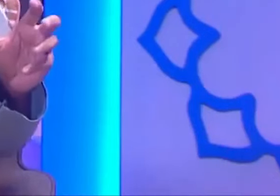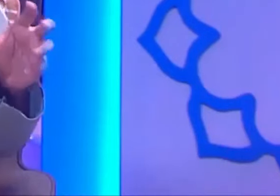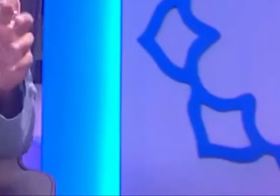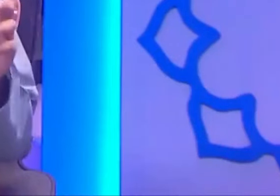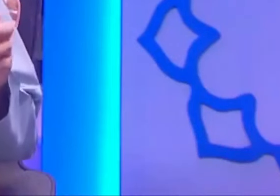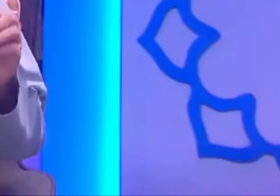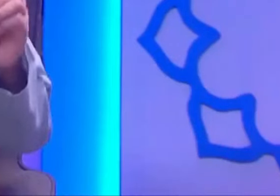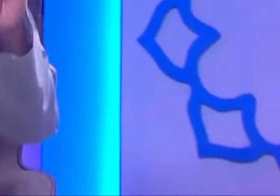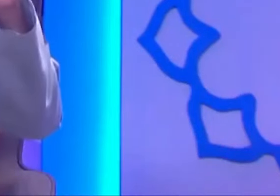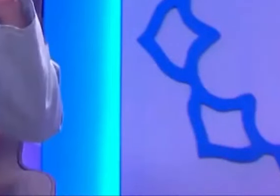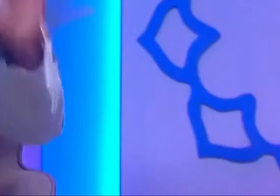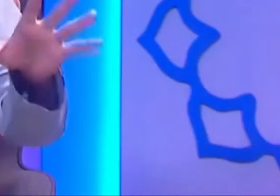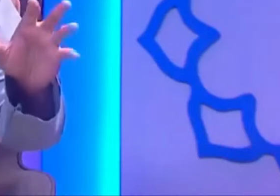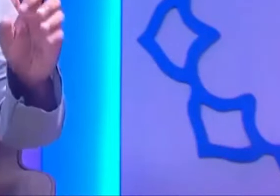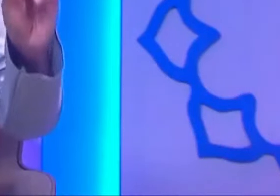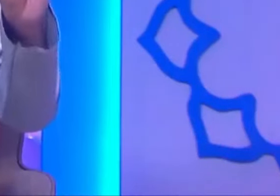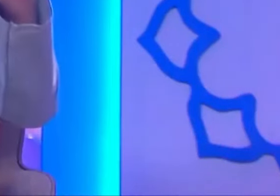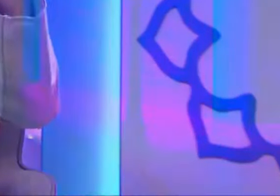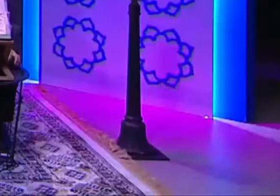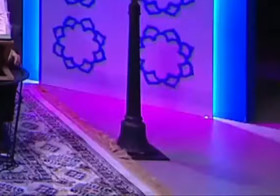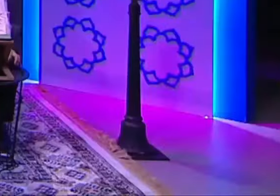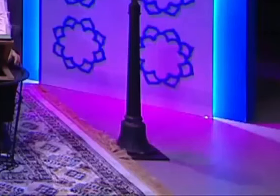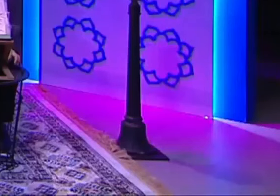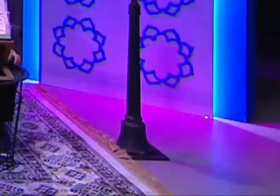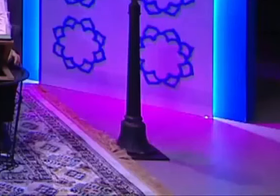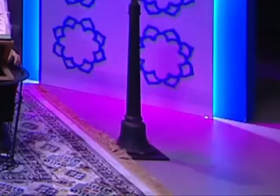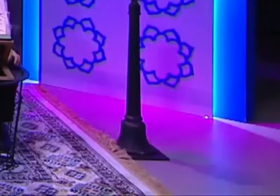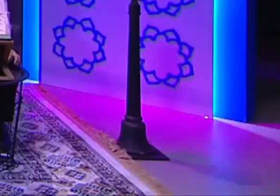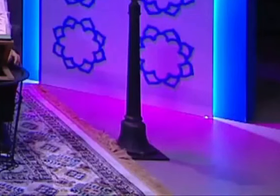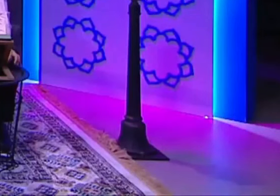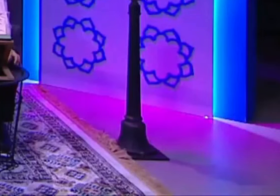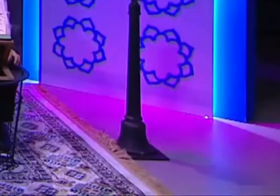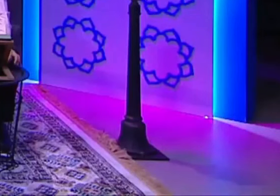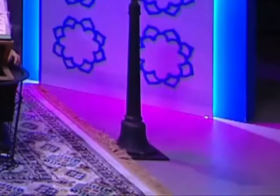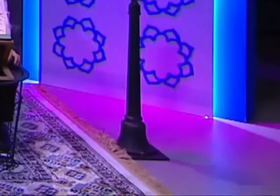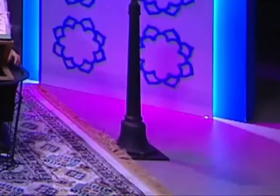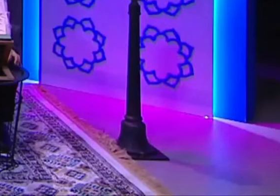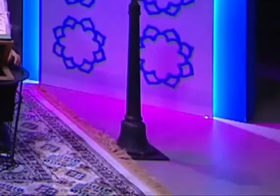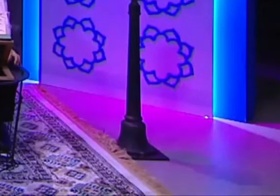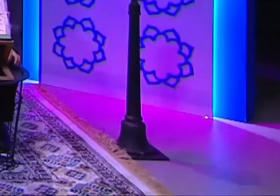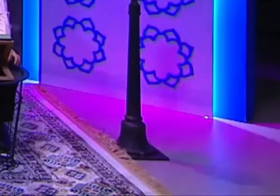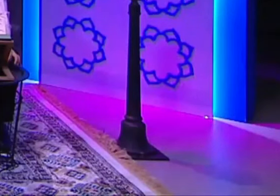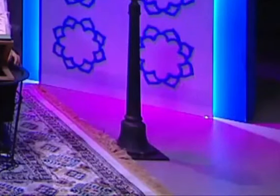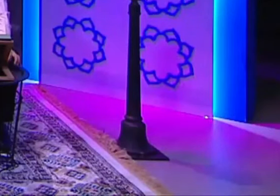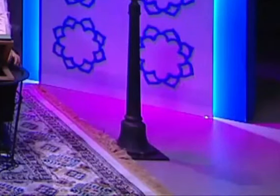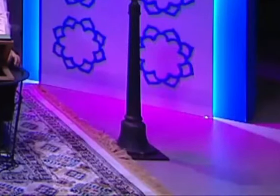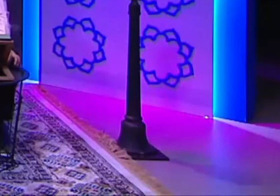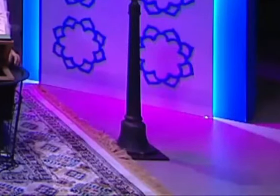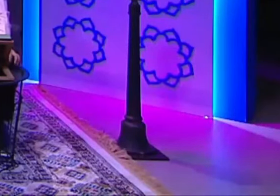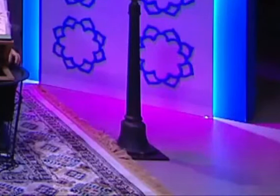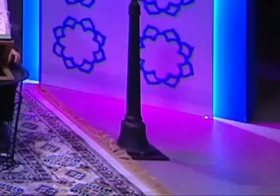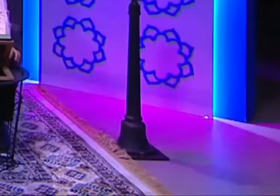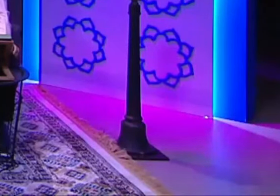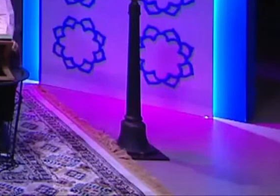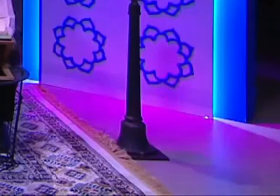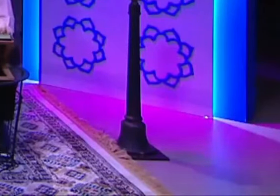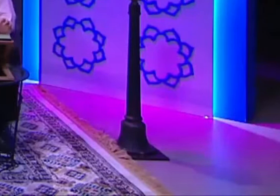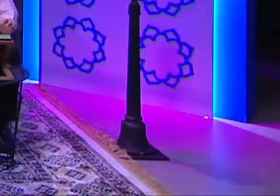nak bangun, dalam hadis tu menyebut dajja, maknanya dia pecikkan sikit dia air, dia manja-manja pada isteri dia supaya bangun